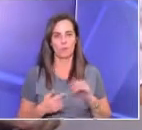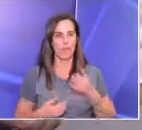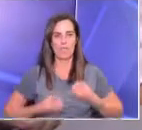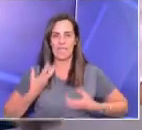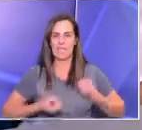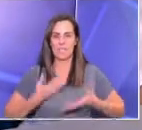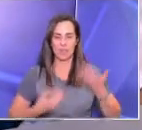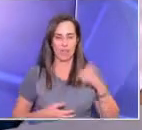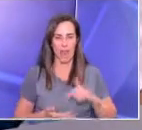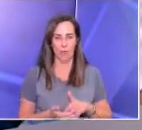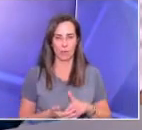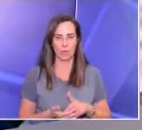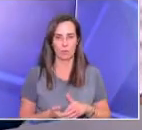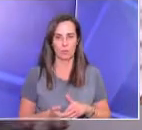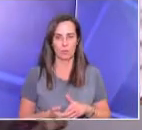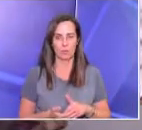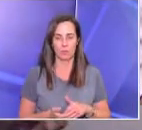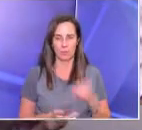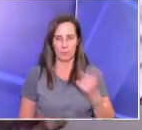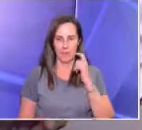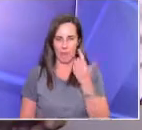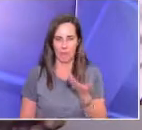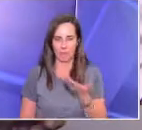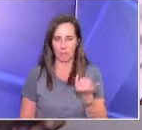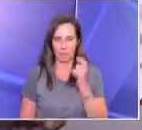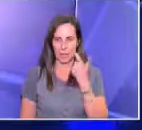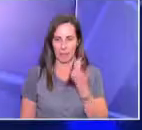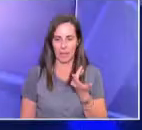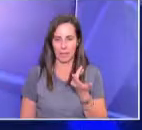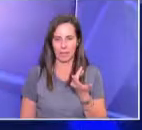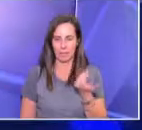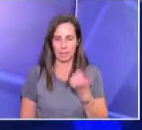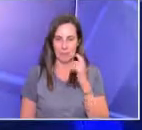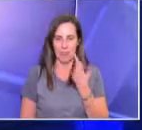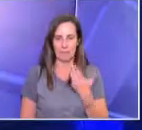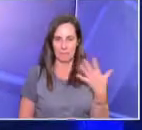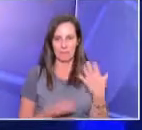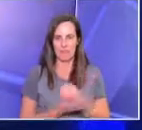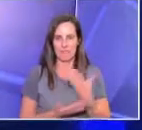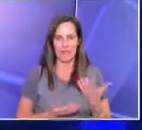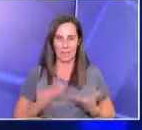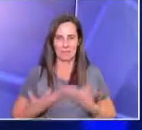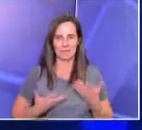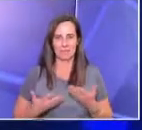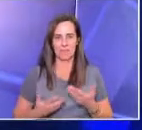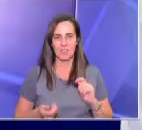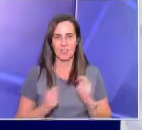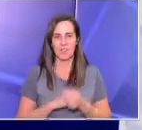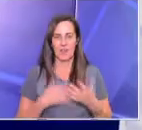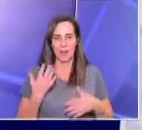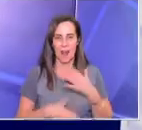ביותר שהייתה לנו, כאילו, בתור קמפיין. תמיד רמת גן, תקיין אותי, תמיד מסורתית, זה מצליחים שם אפס, זה נהיה